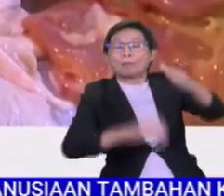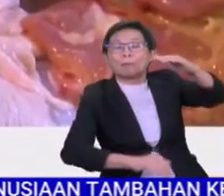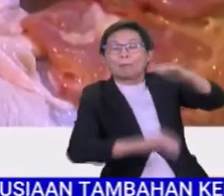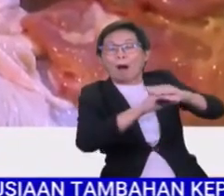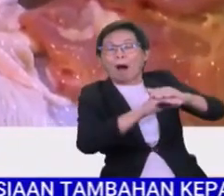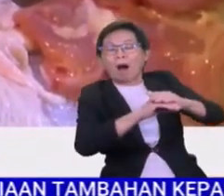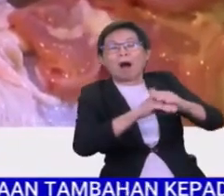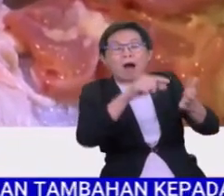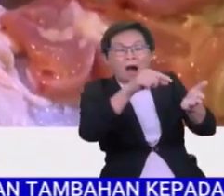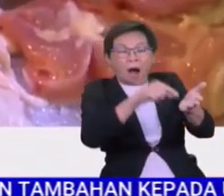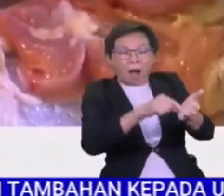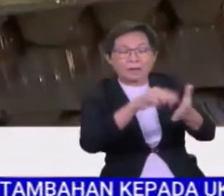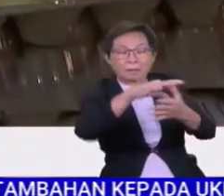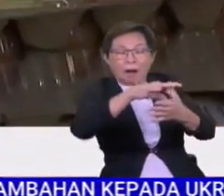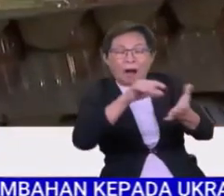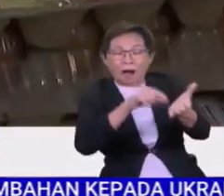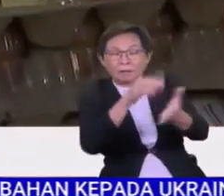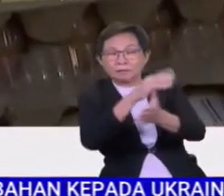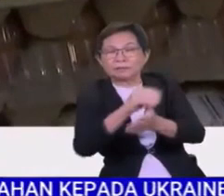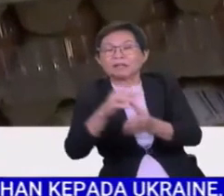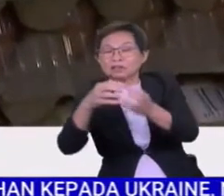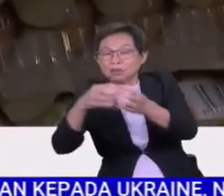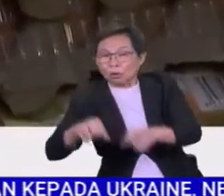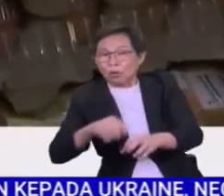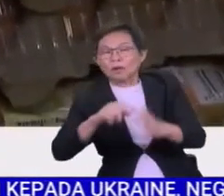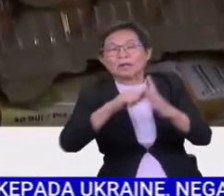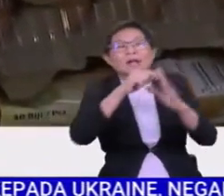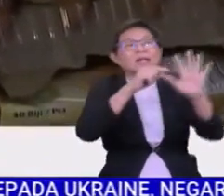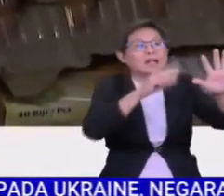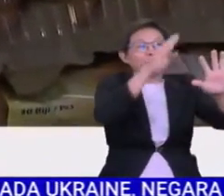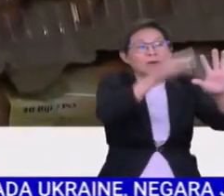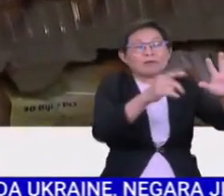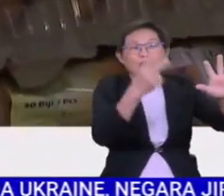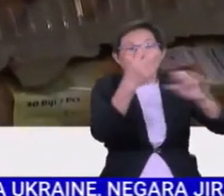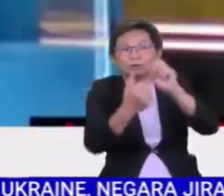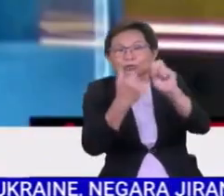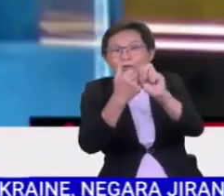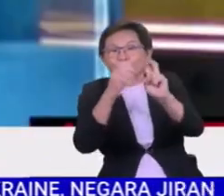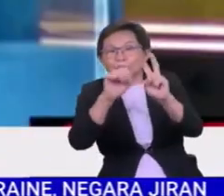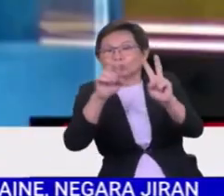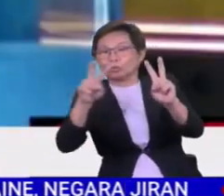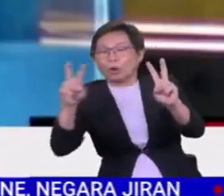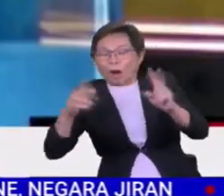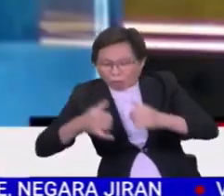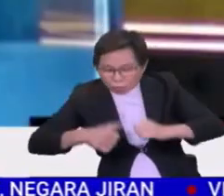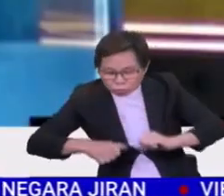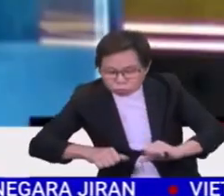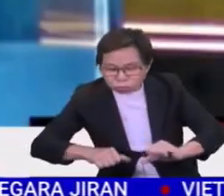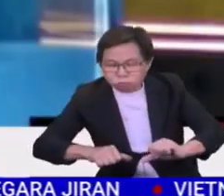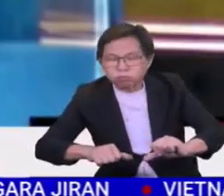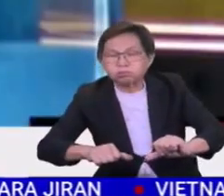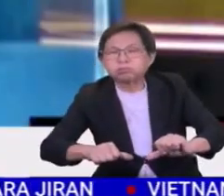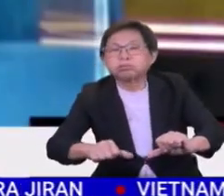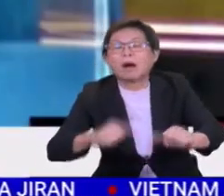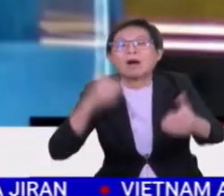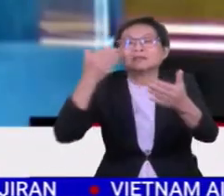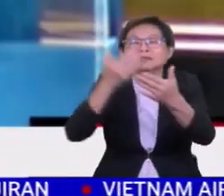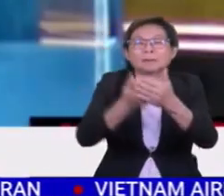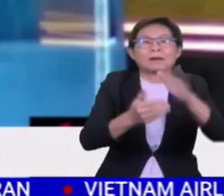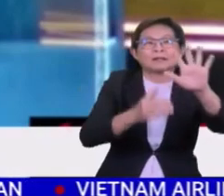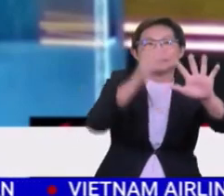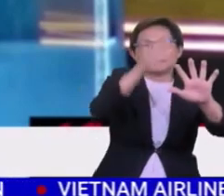ayam sejak 5 Februari 2022 dan akan berlanjutan sehingga 5